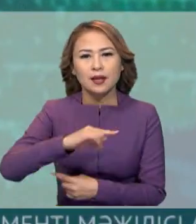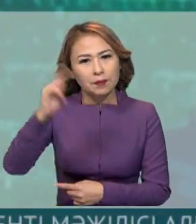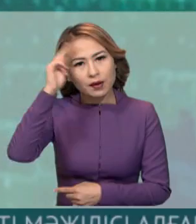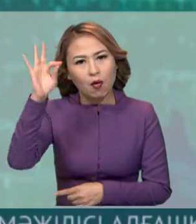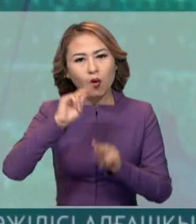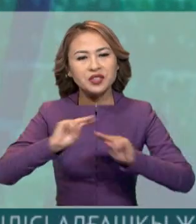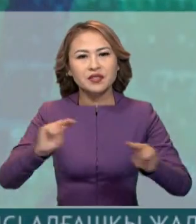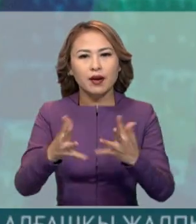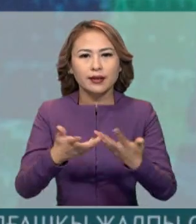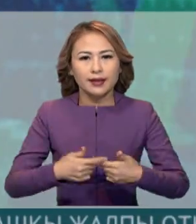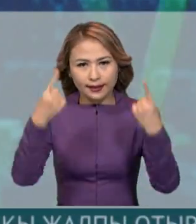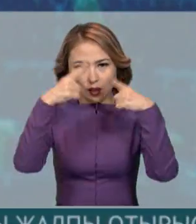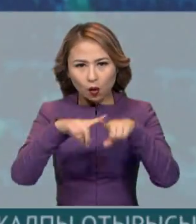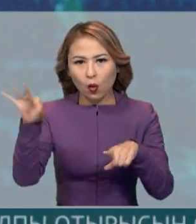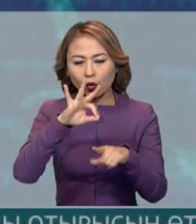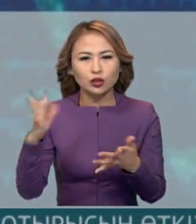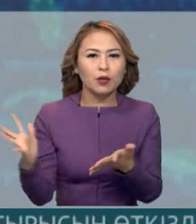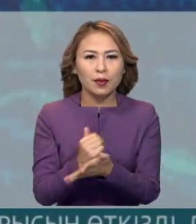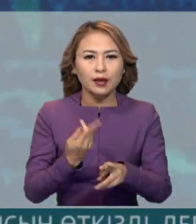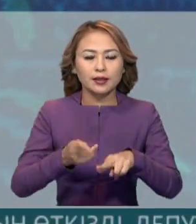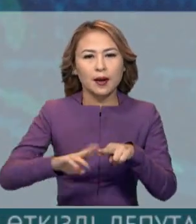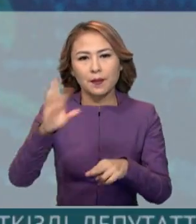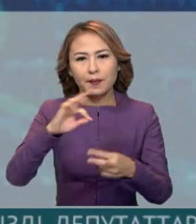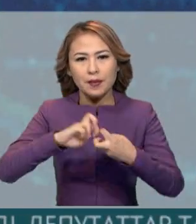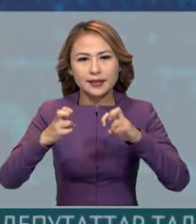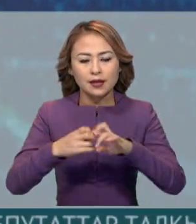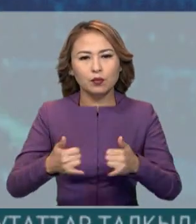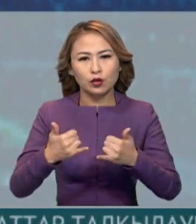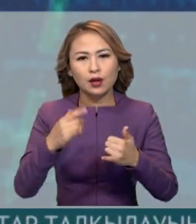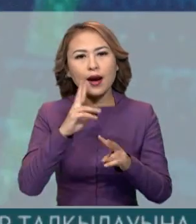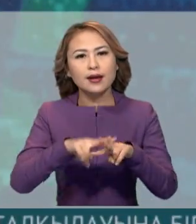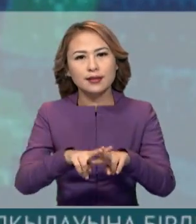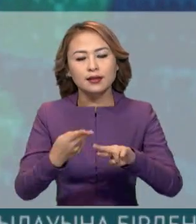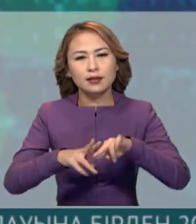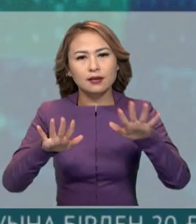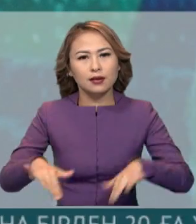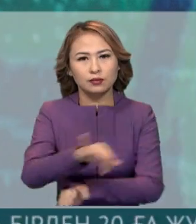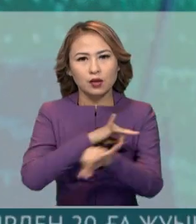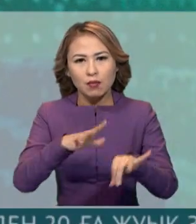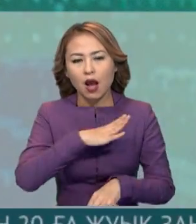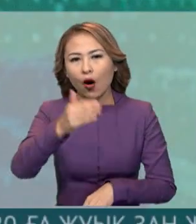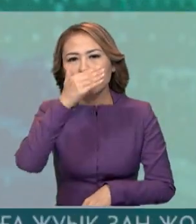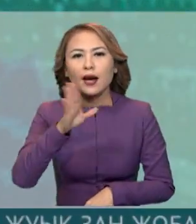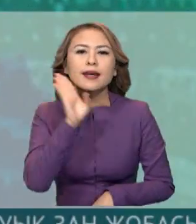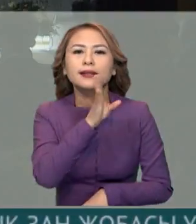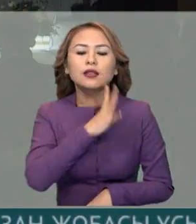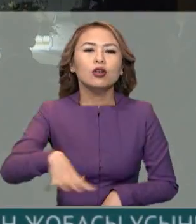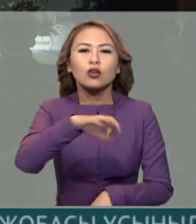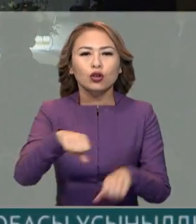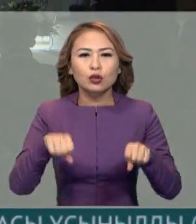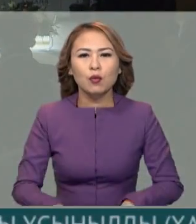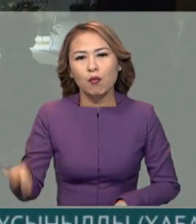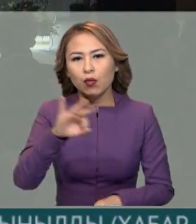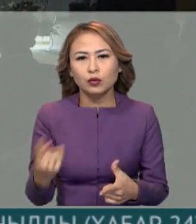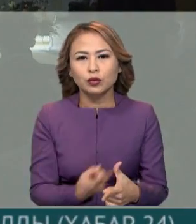білім беру және цифрлық технологияларға қол жеткізу мүмкіндіктерін кеңейту мәселесі бүгін Астанада талқыланып жатыр. Ауғанстанда